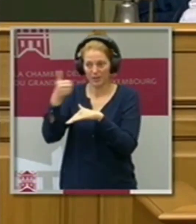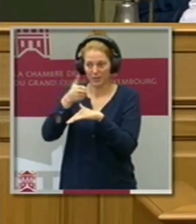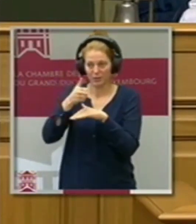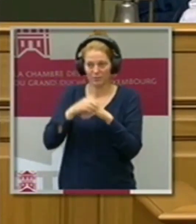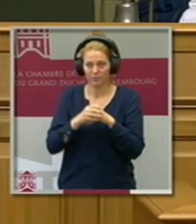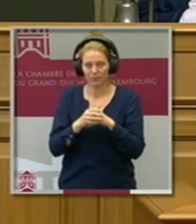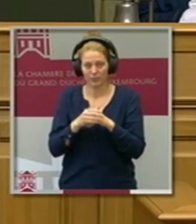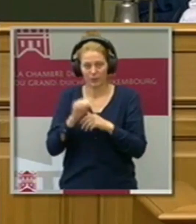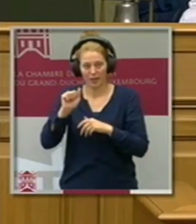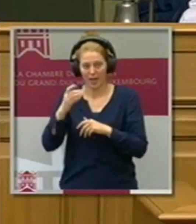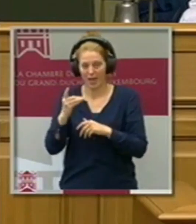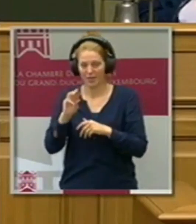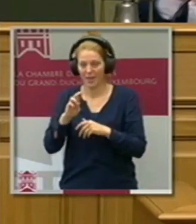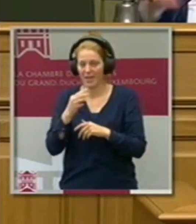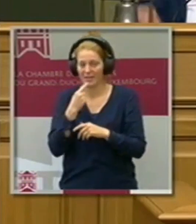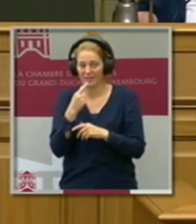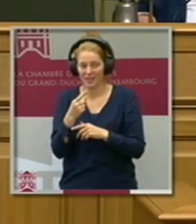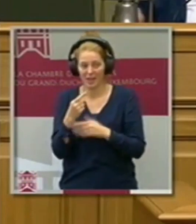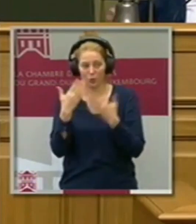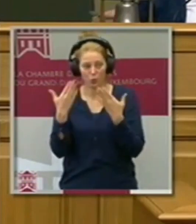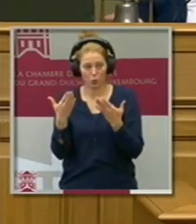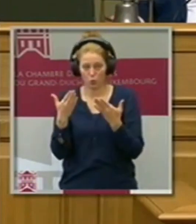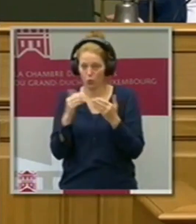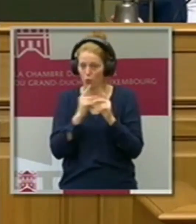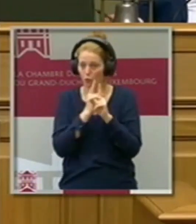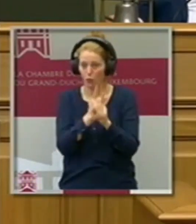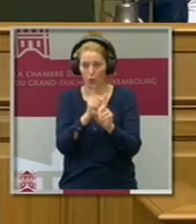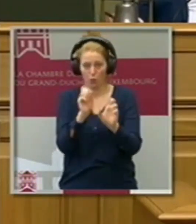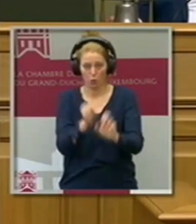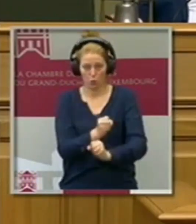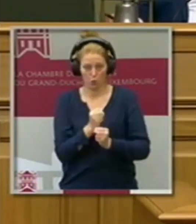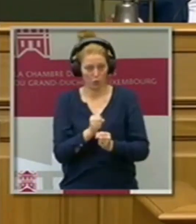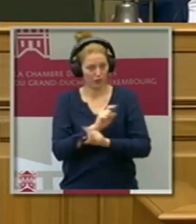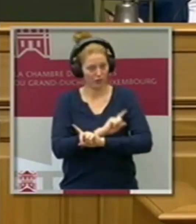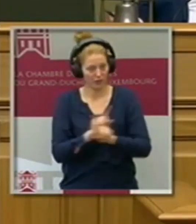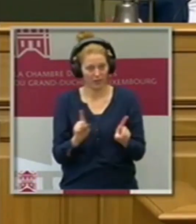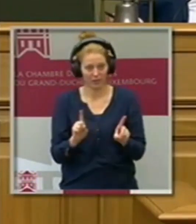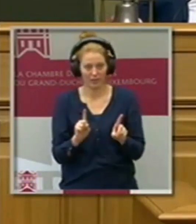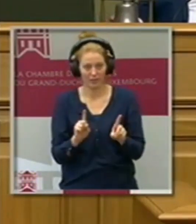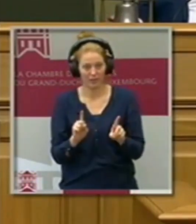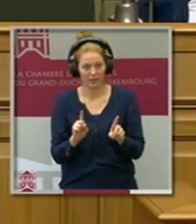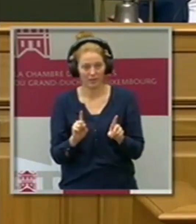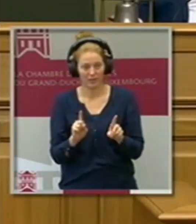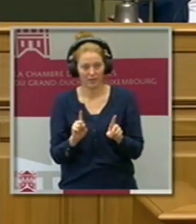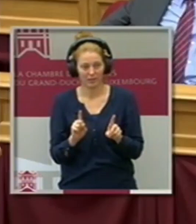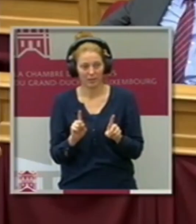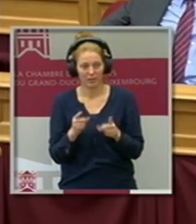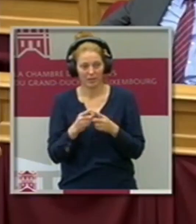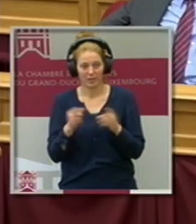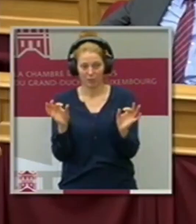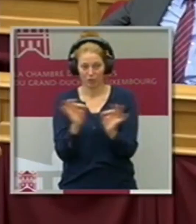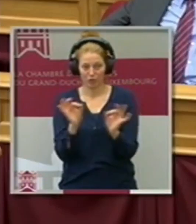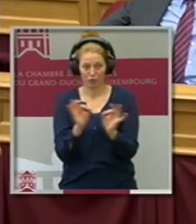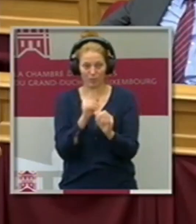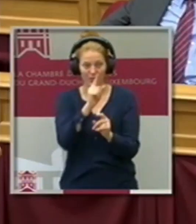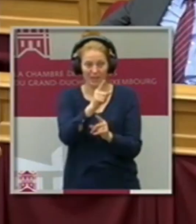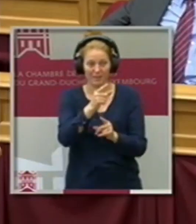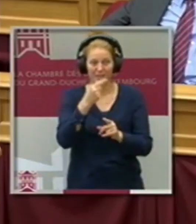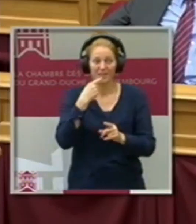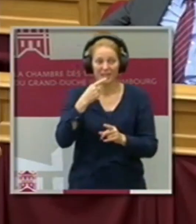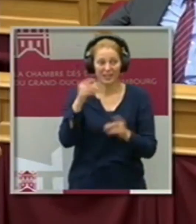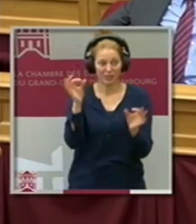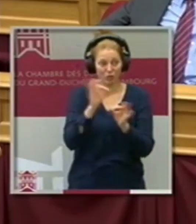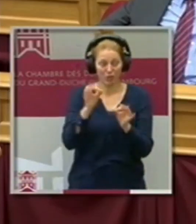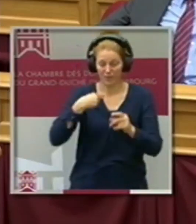als ADR das hier machen wir nicht mehr. Ja. Ich fand das heute ganz greif. Ich fand das heute ganz greif